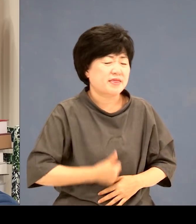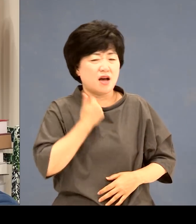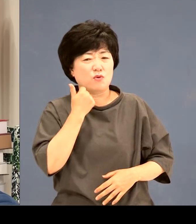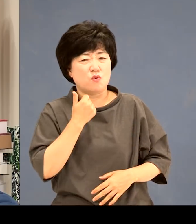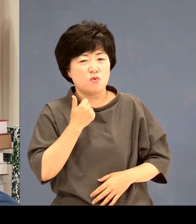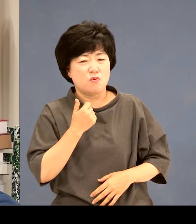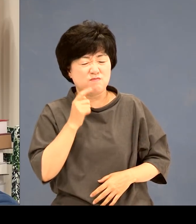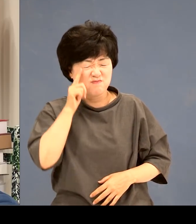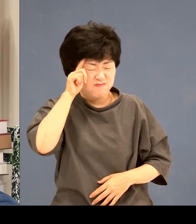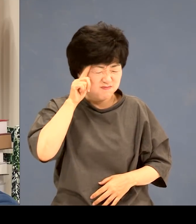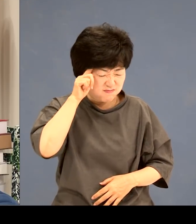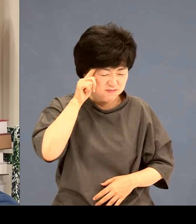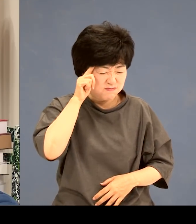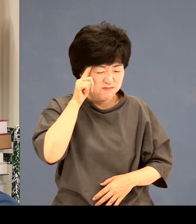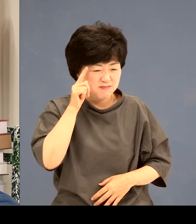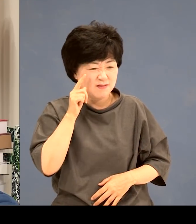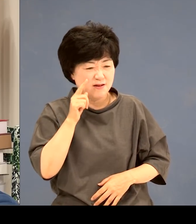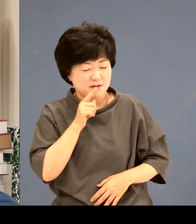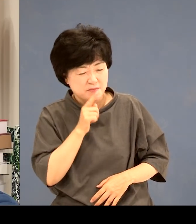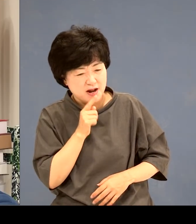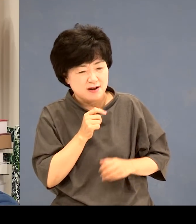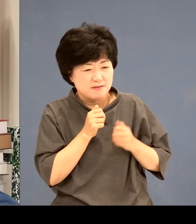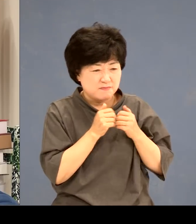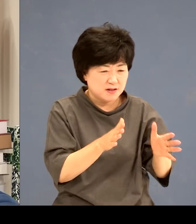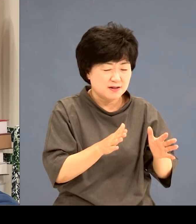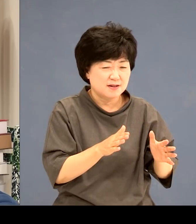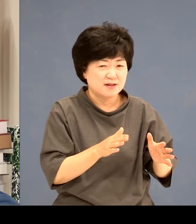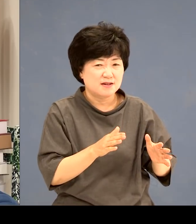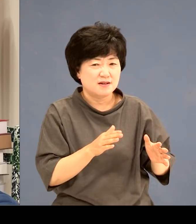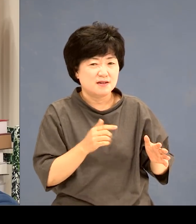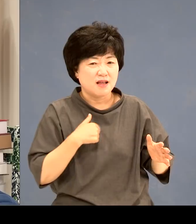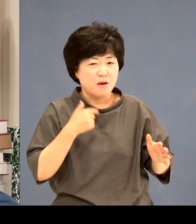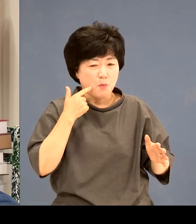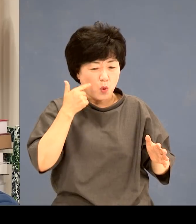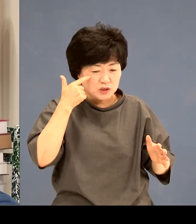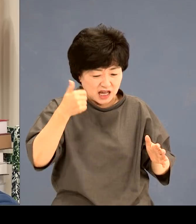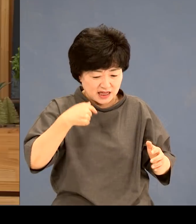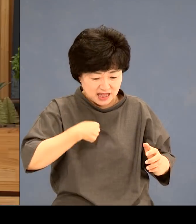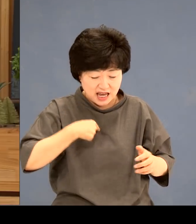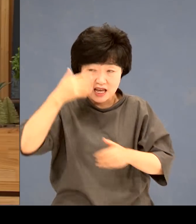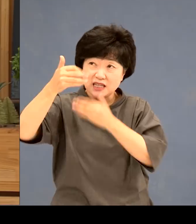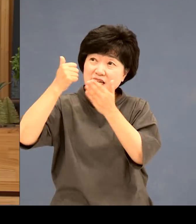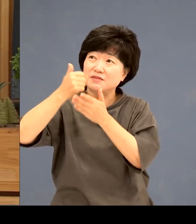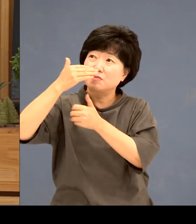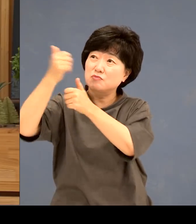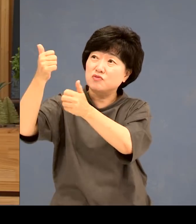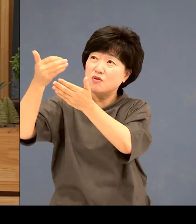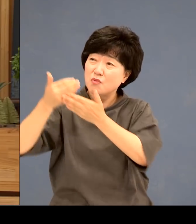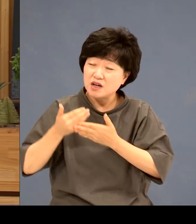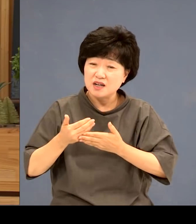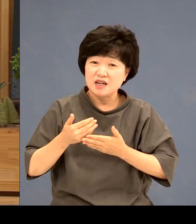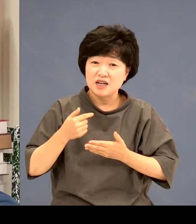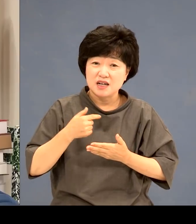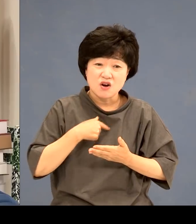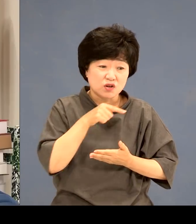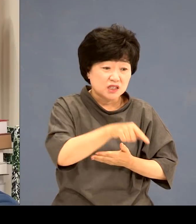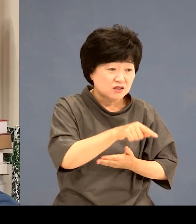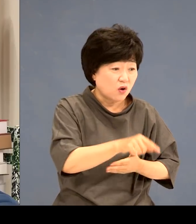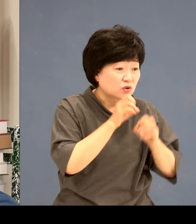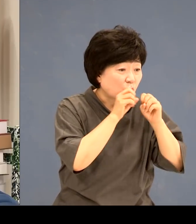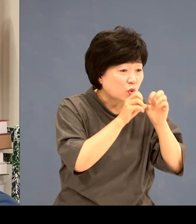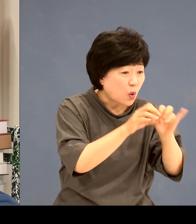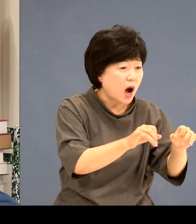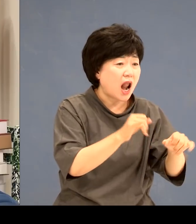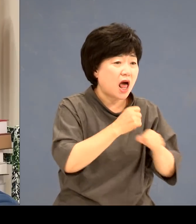이렇게 내기도 하고 또 언짢은 말과 행동을 할 때 내가 목회자고 네, 선교사고 그렇죠. 하나님이 나를 불러서 이곳에